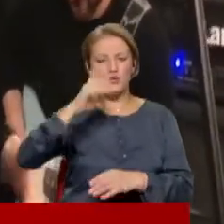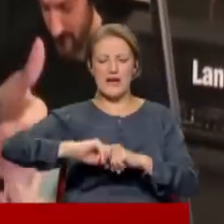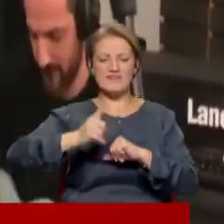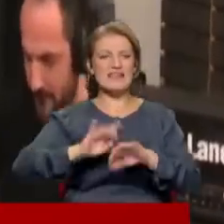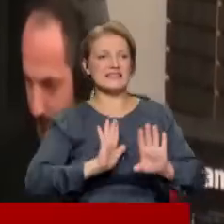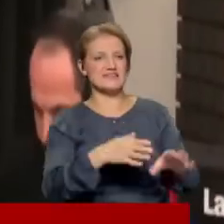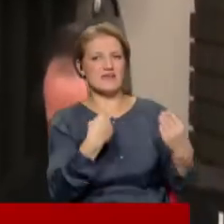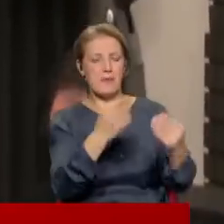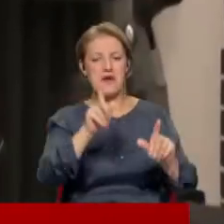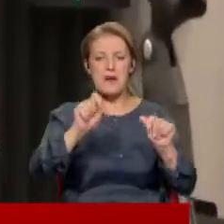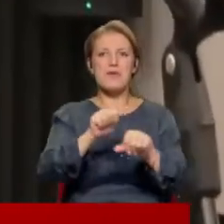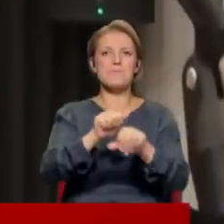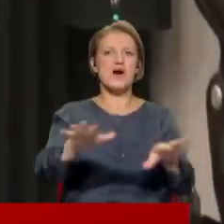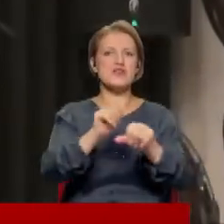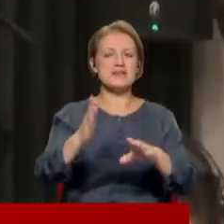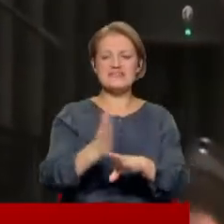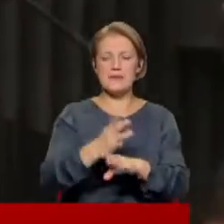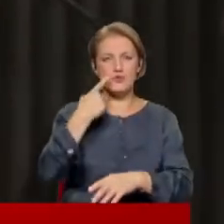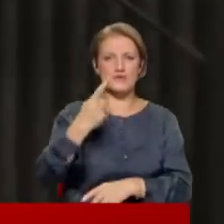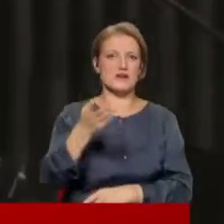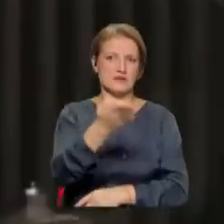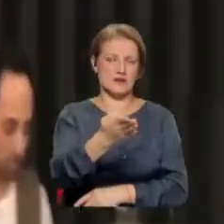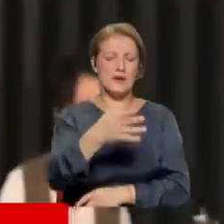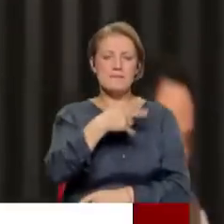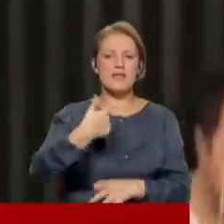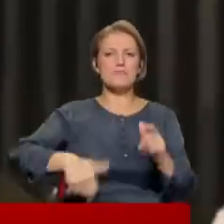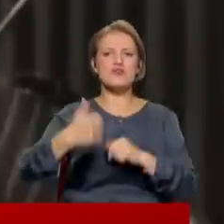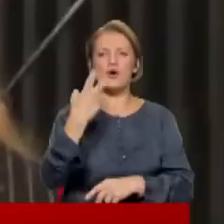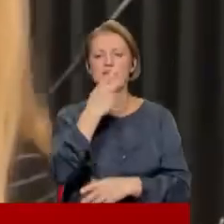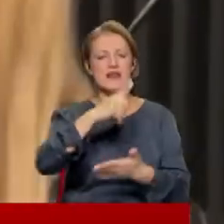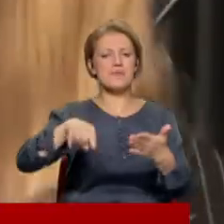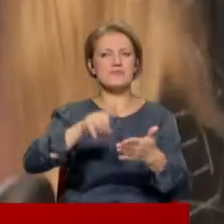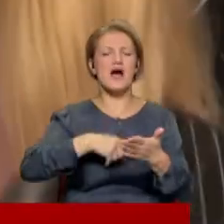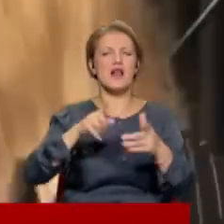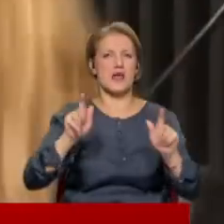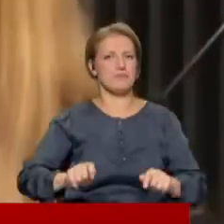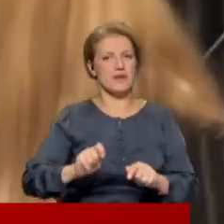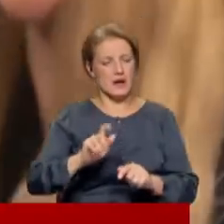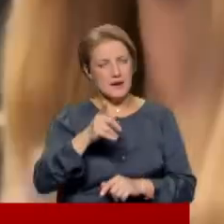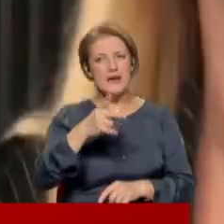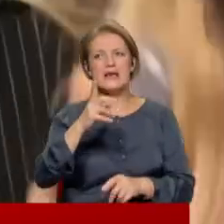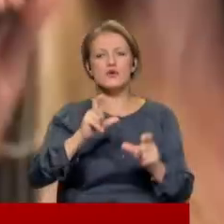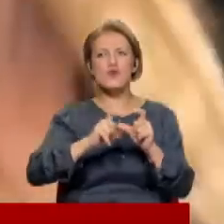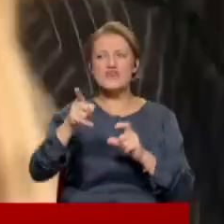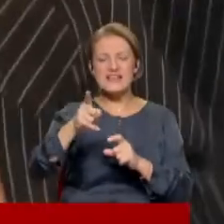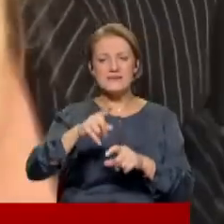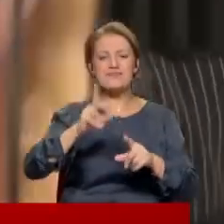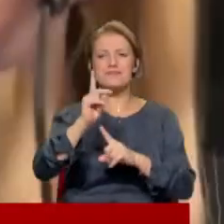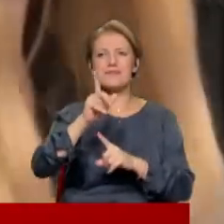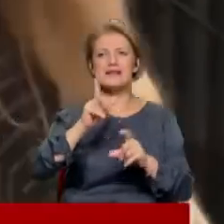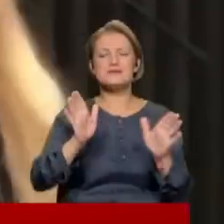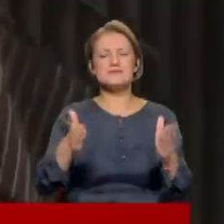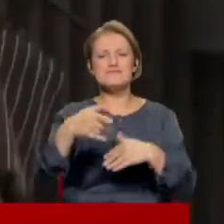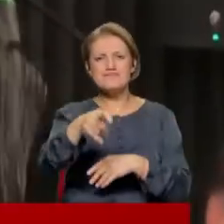destek vermesi ve yaptığı paylaşımları gerekçe gösterdi. Belediye Başkanı konser iptal etmekle kalmadı. Gökçe'nin ilçe sınırlarına girmesinin